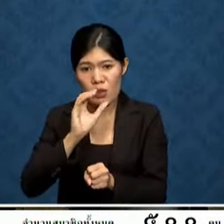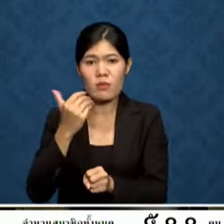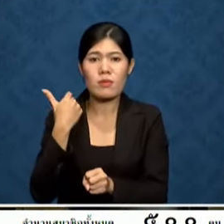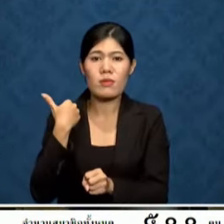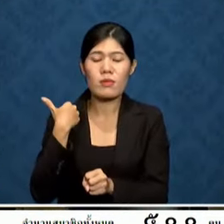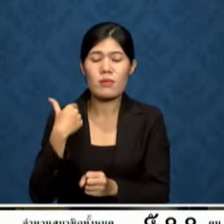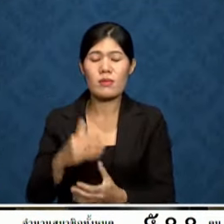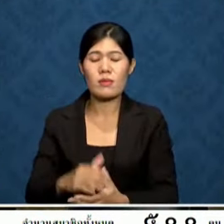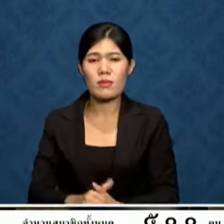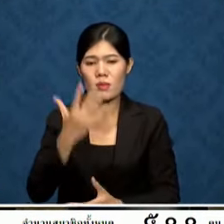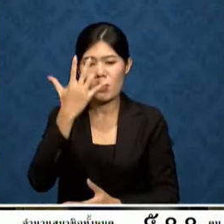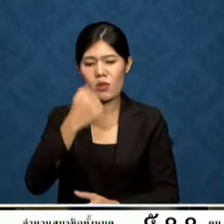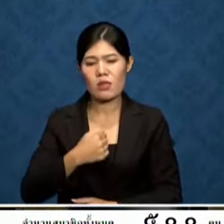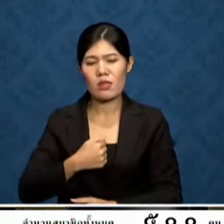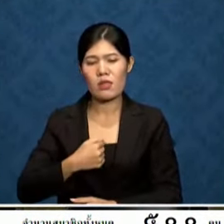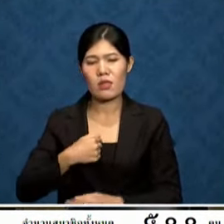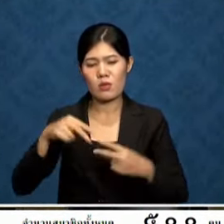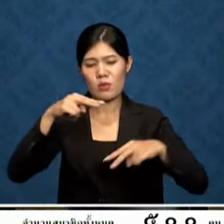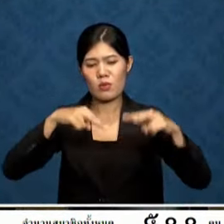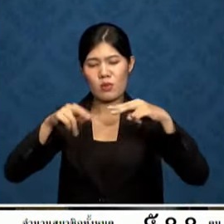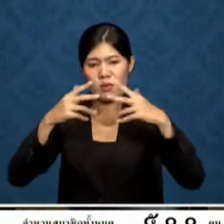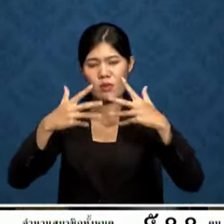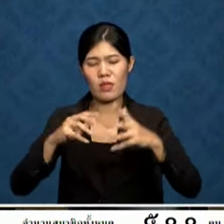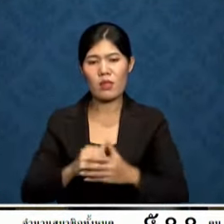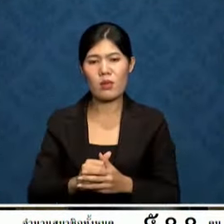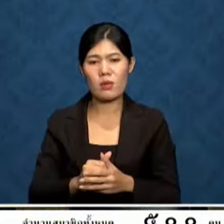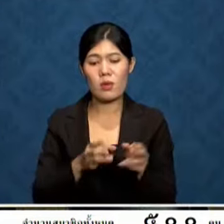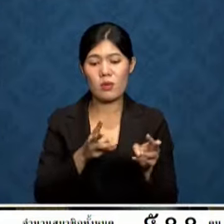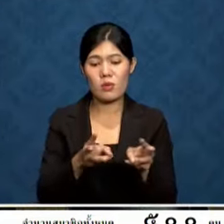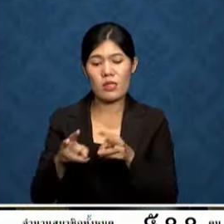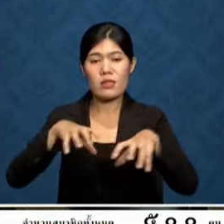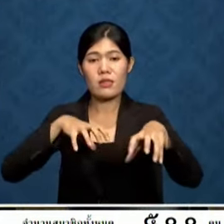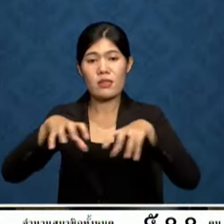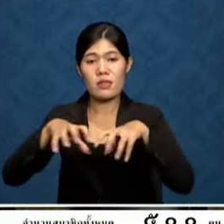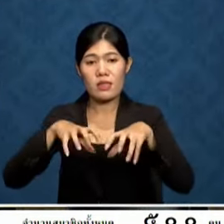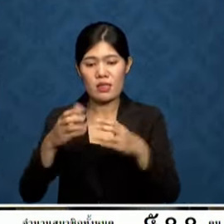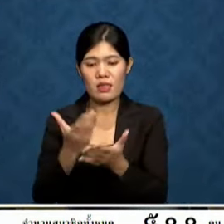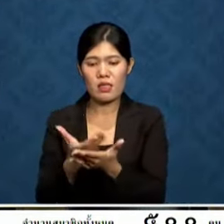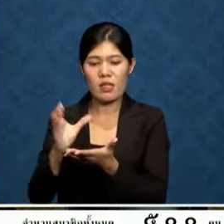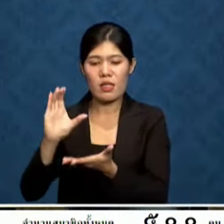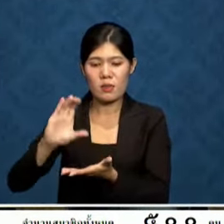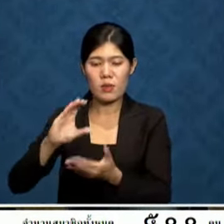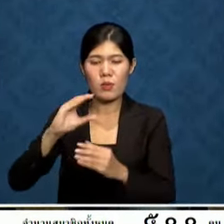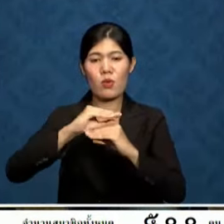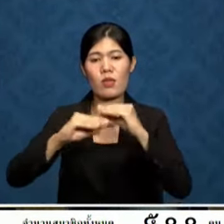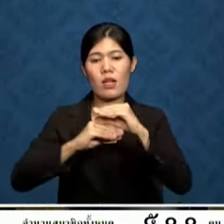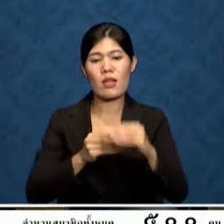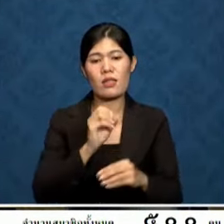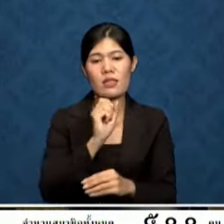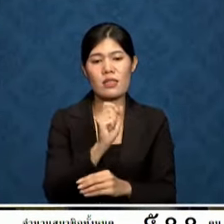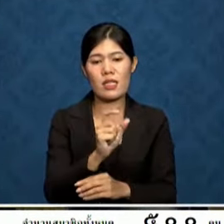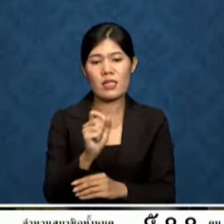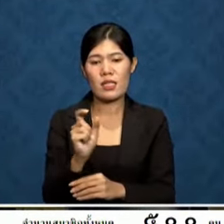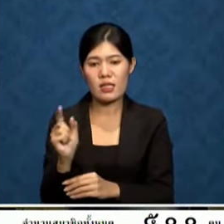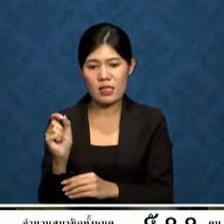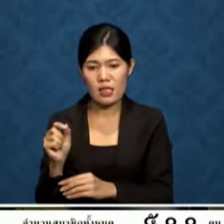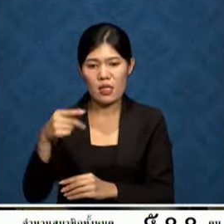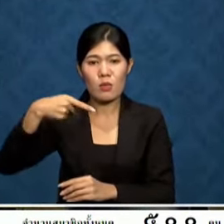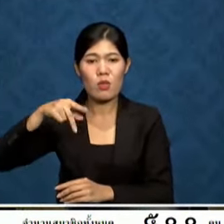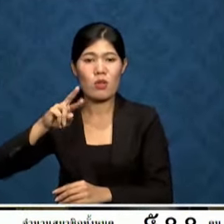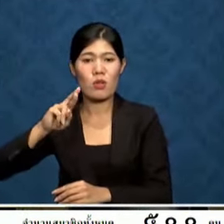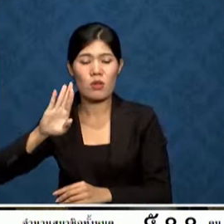ว่าวิธีการจัดสรรงบประมาณโครงการต่างๆในพรบงบประมาณฉบับเนี้ยก็เห็นอาการ